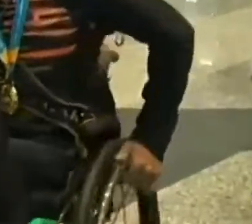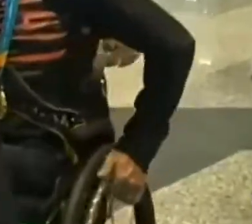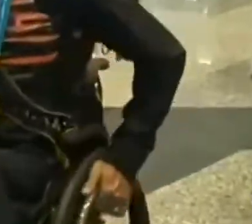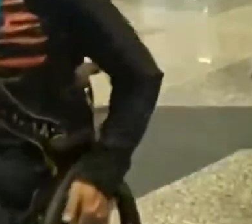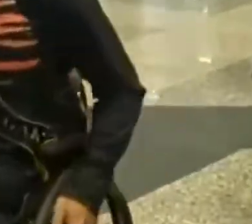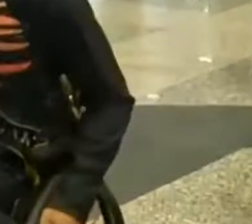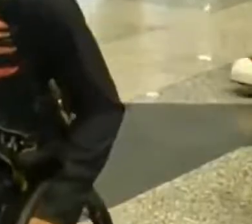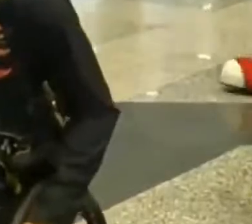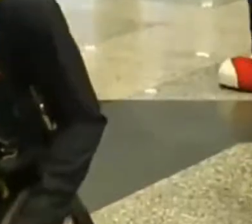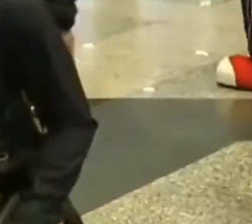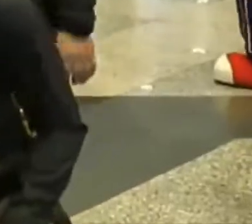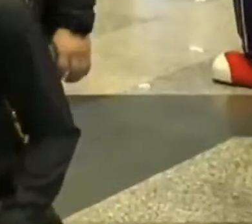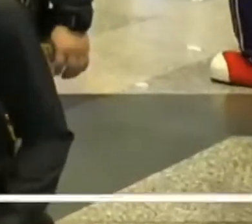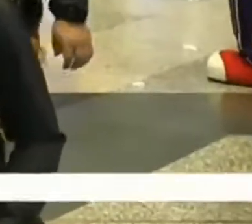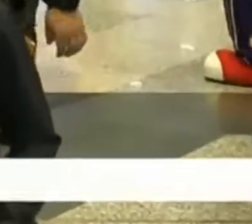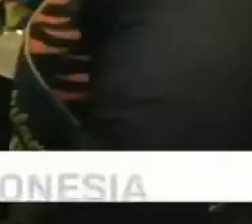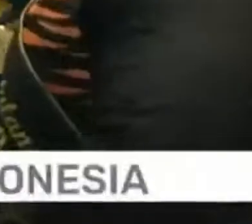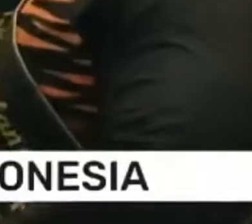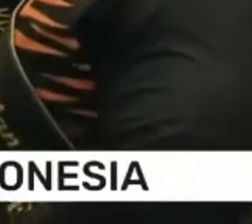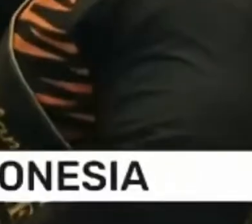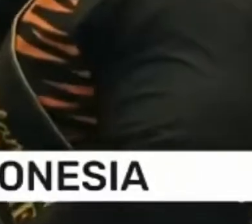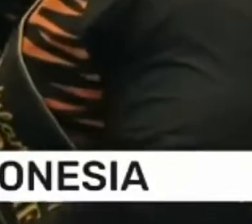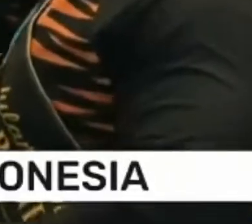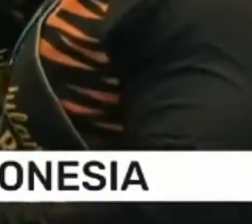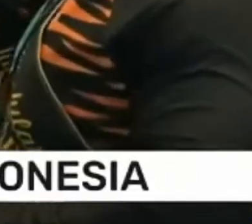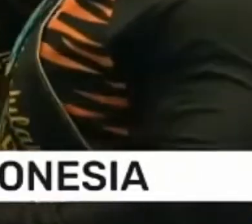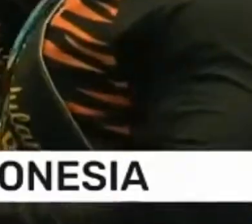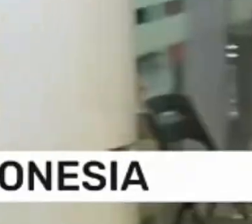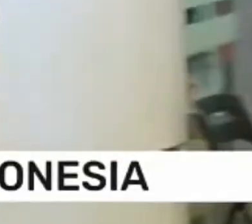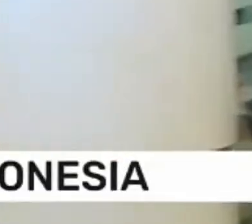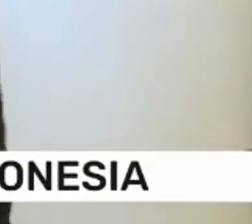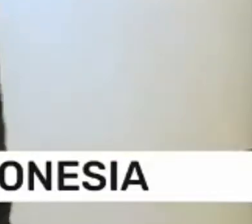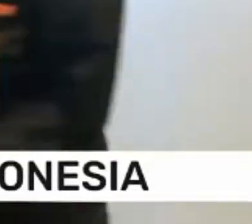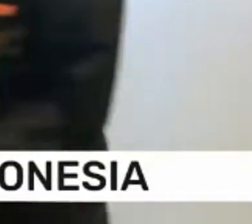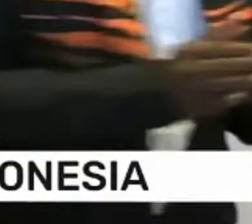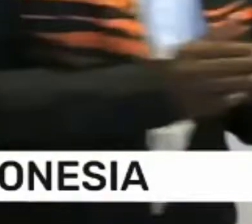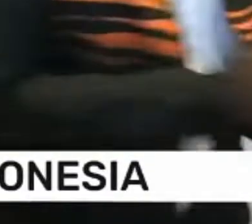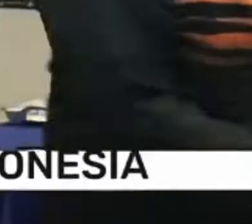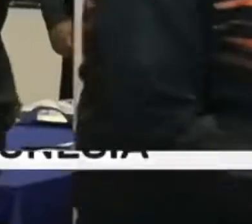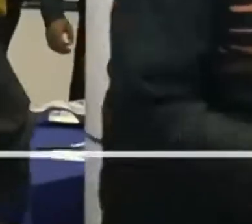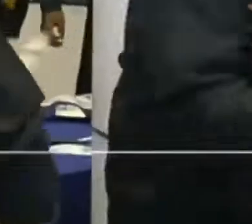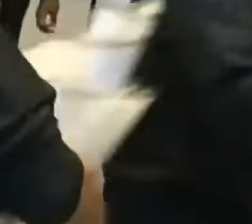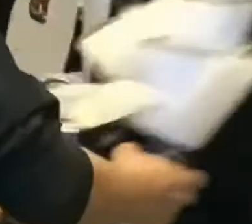Feby smsn khaifa 2023